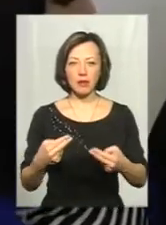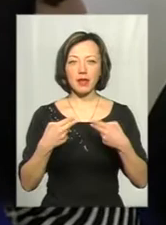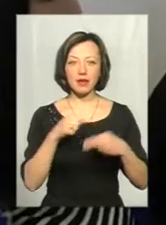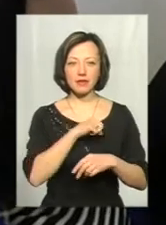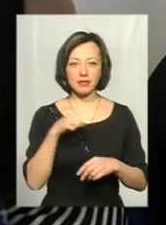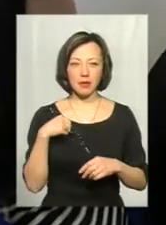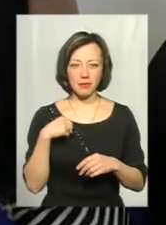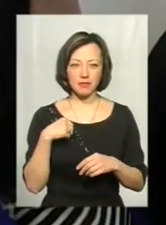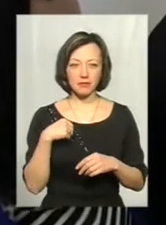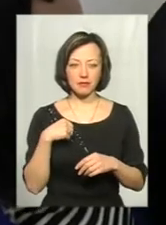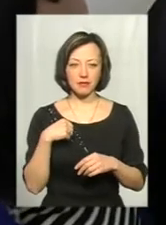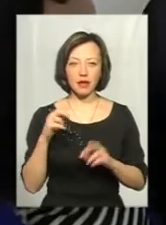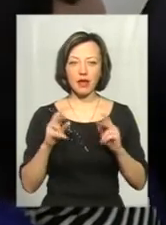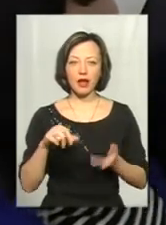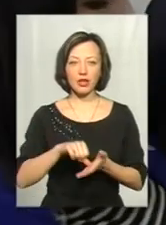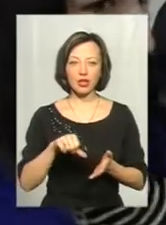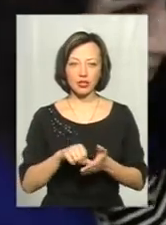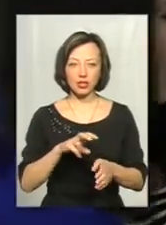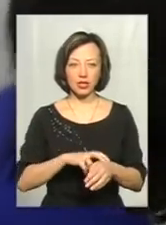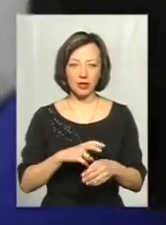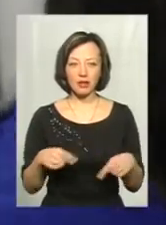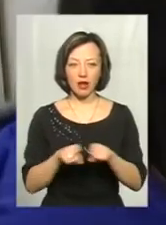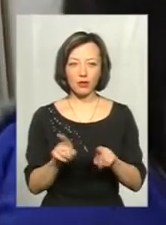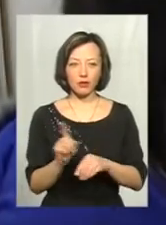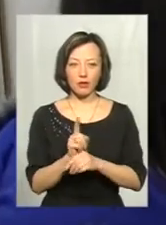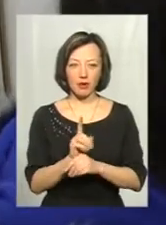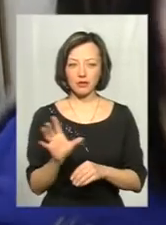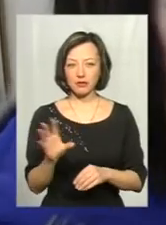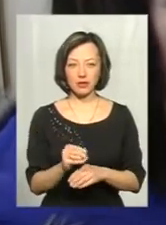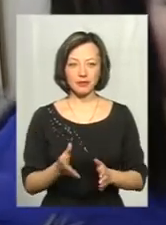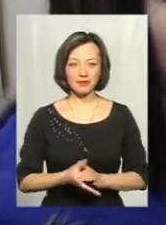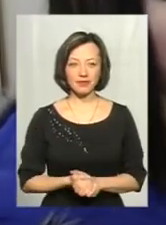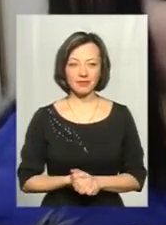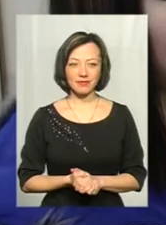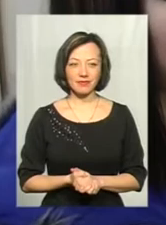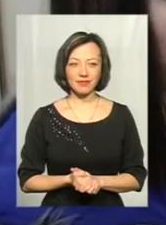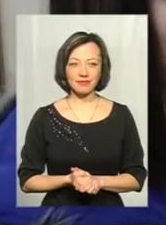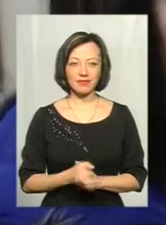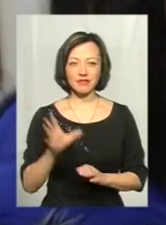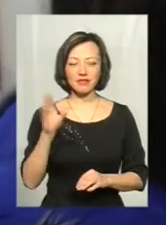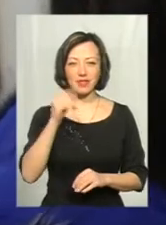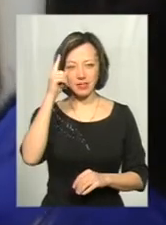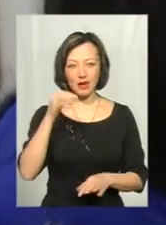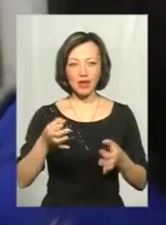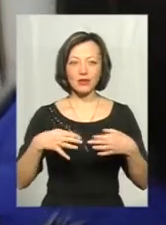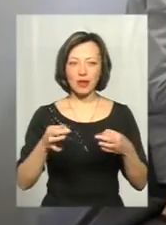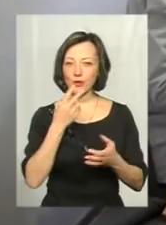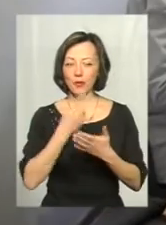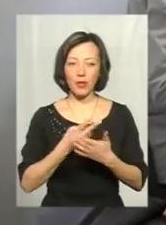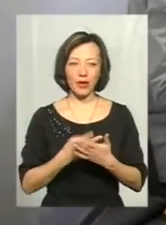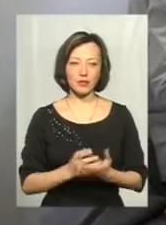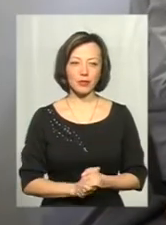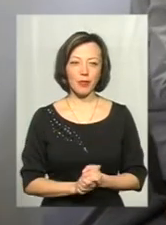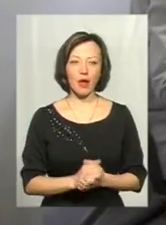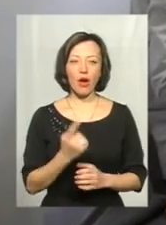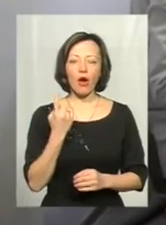як бездільничий лікар. Ну так же нормально все. Все знає, все розказує, все показує. Один